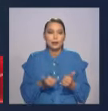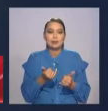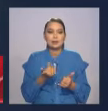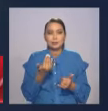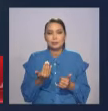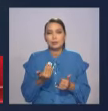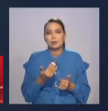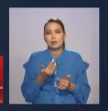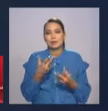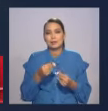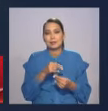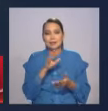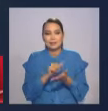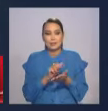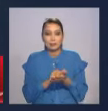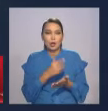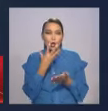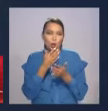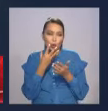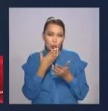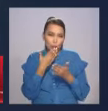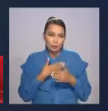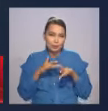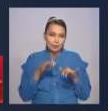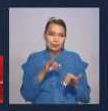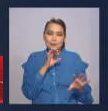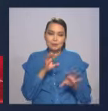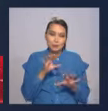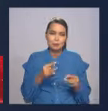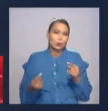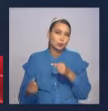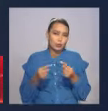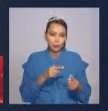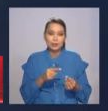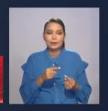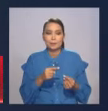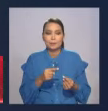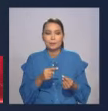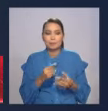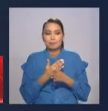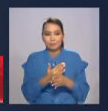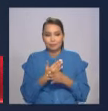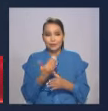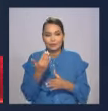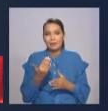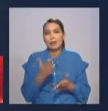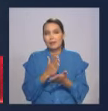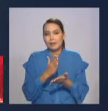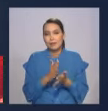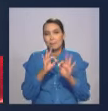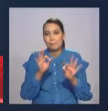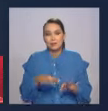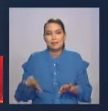занимается любимым делом, заботясь о близких и помогая окружающим. Вы являетесь примером для всех